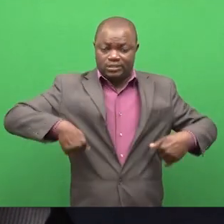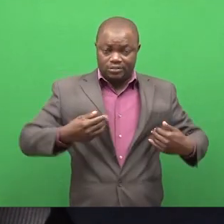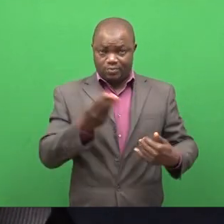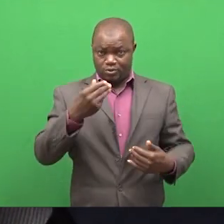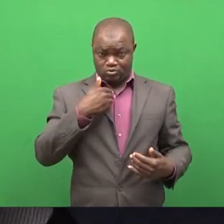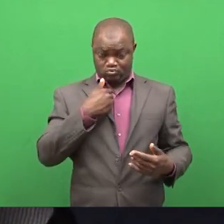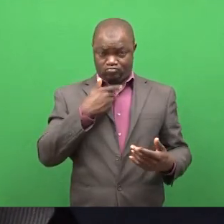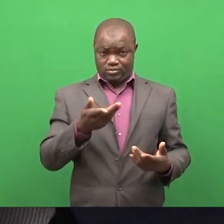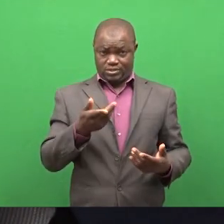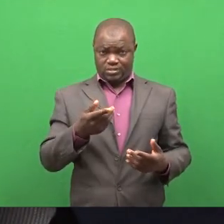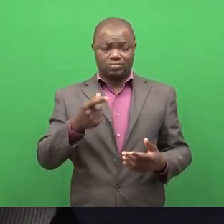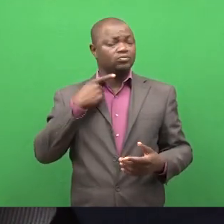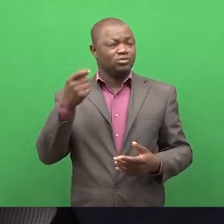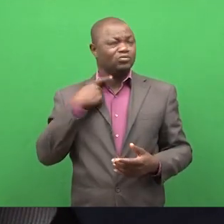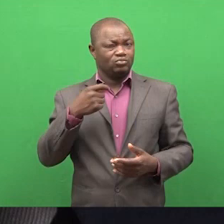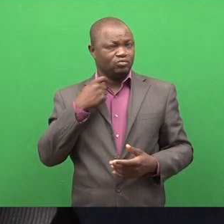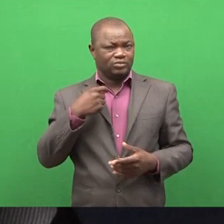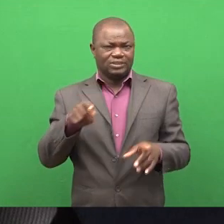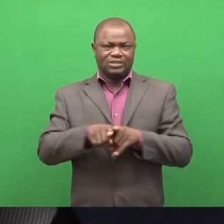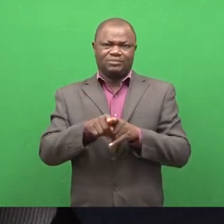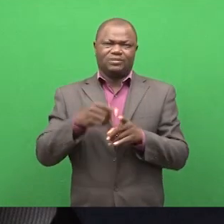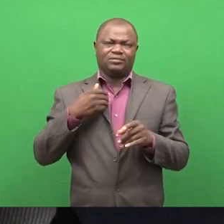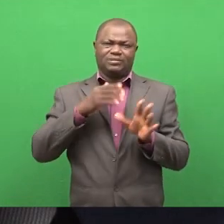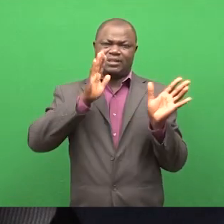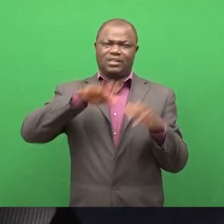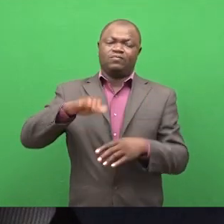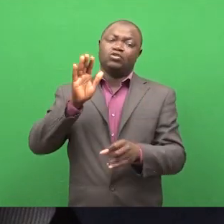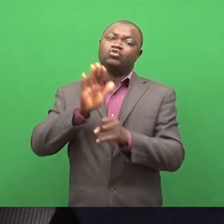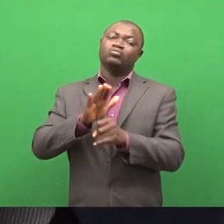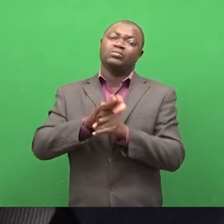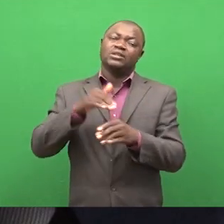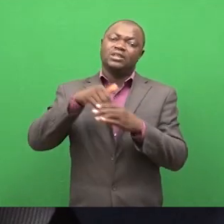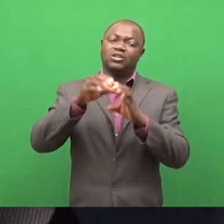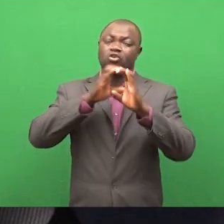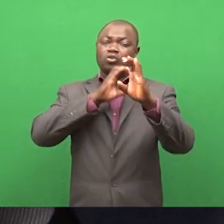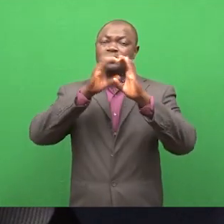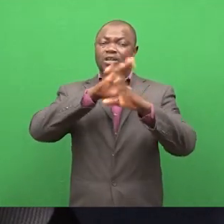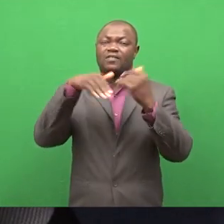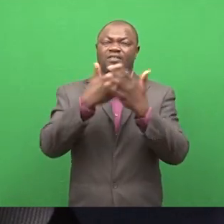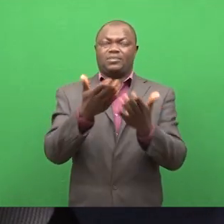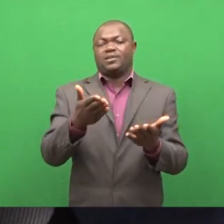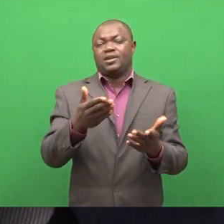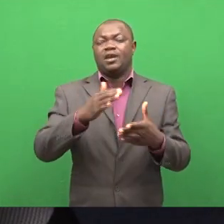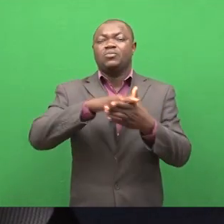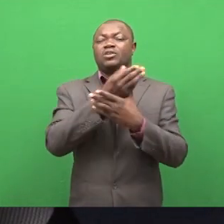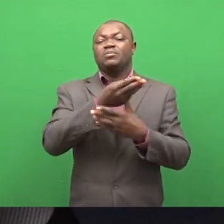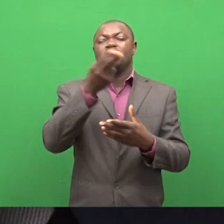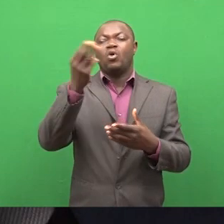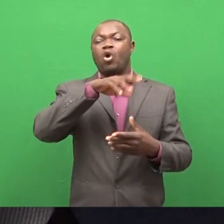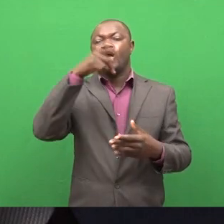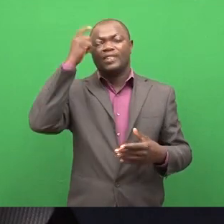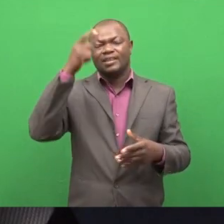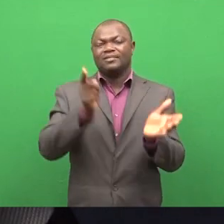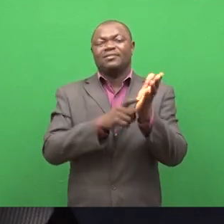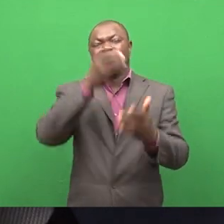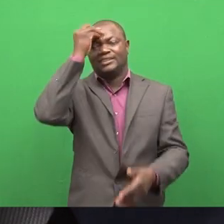neurema chokwadi kuti vanosiiwa munyaya dzekutaura idzi nekuti vanenge vachingonzi havaziye